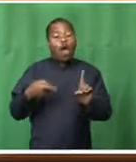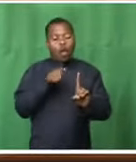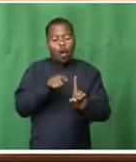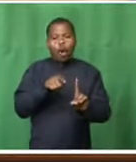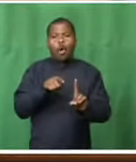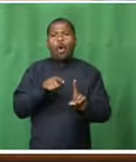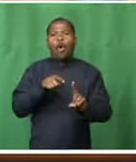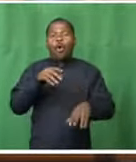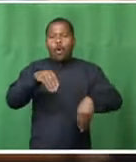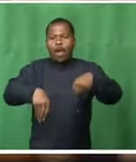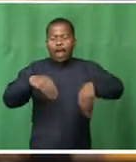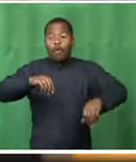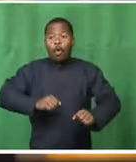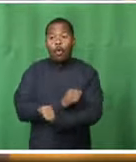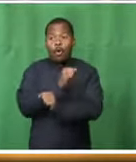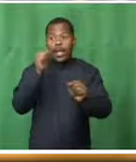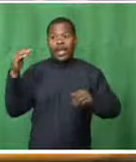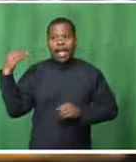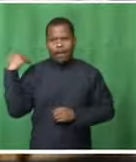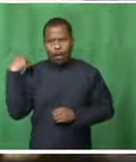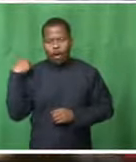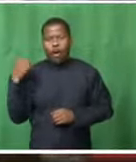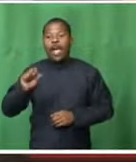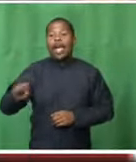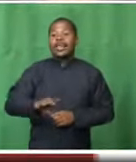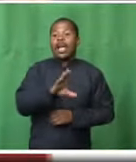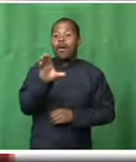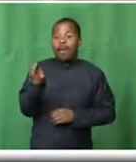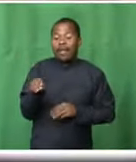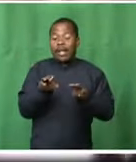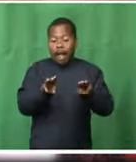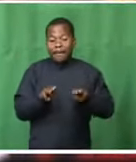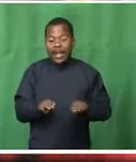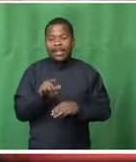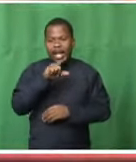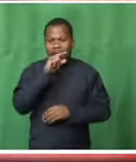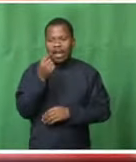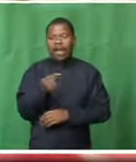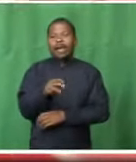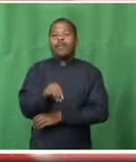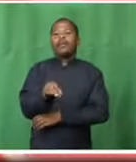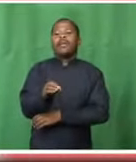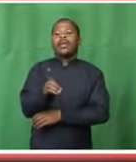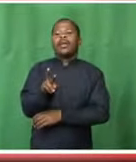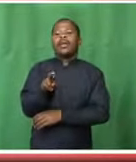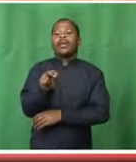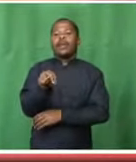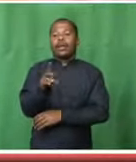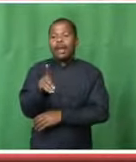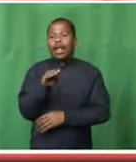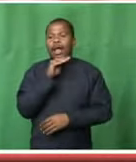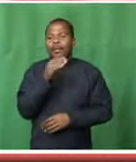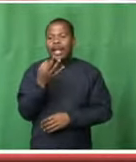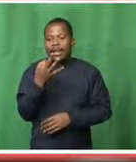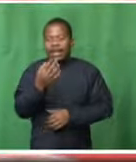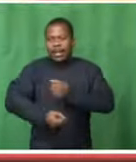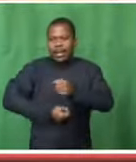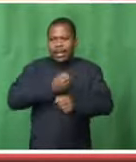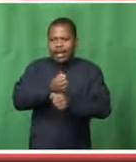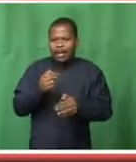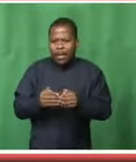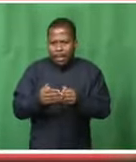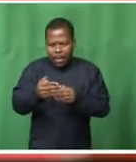winelikhetho lebelibanjwe idolo, emitrend even learning Zim Africa, utoba kule sihlalo iminyaka lemithathu.